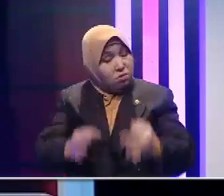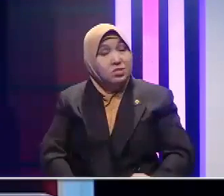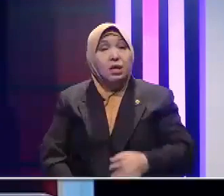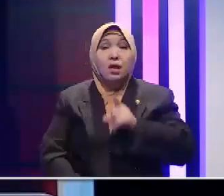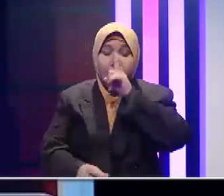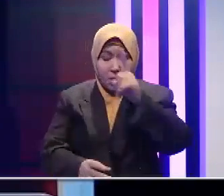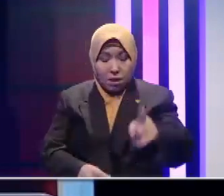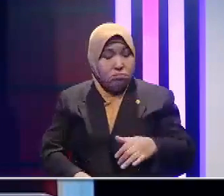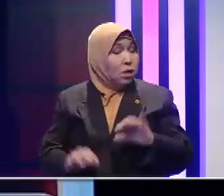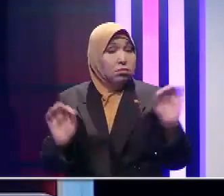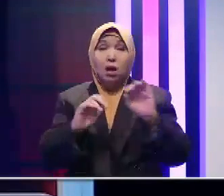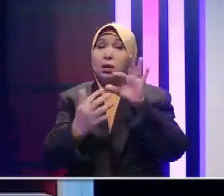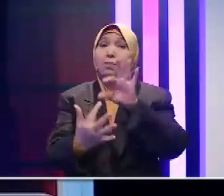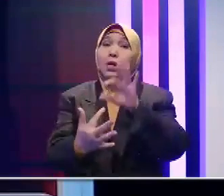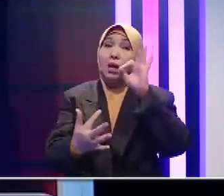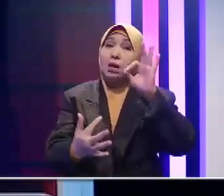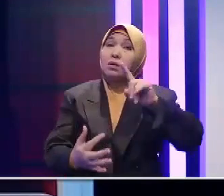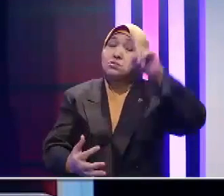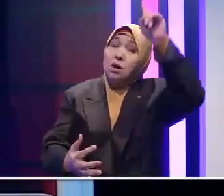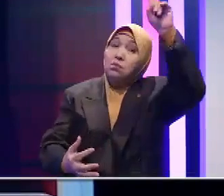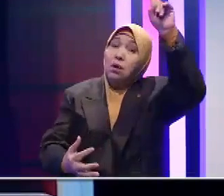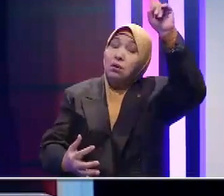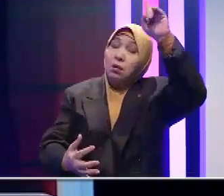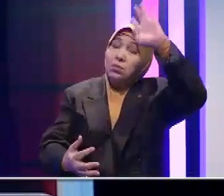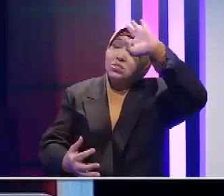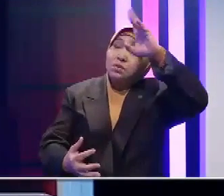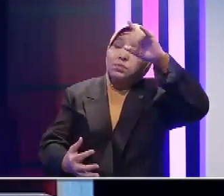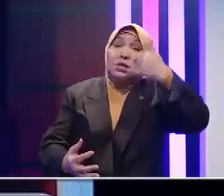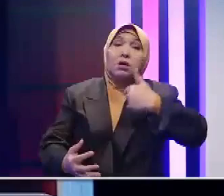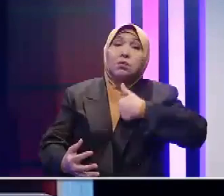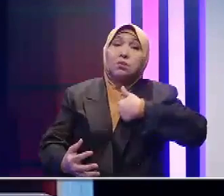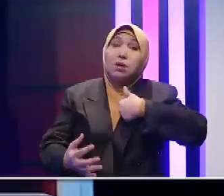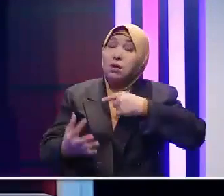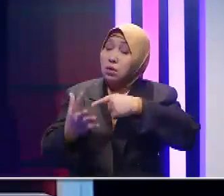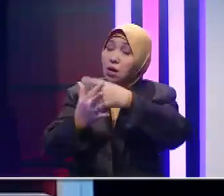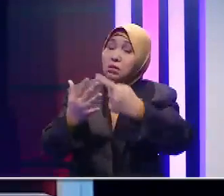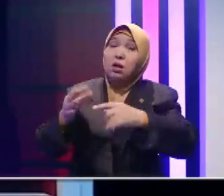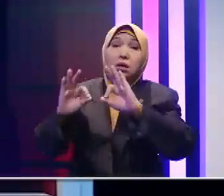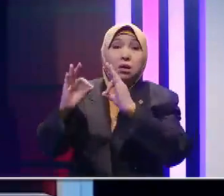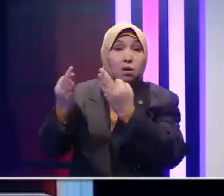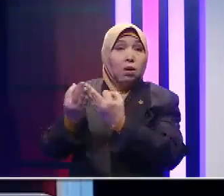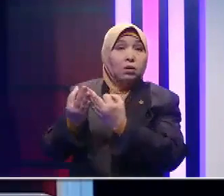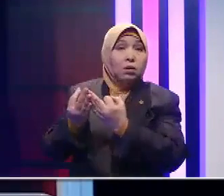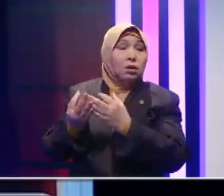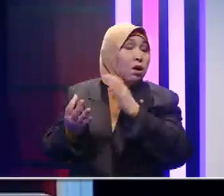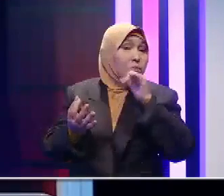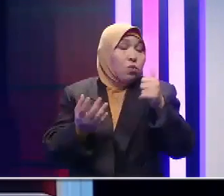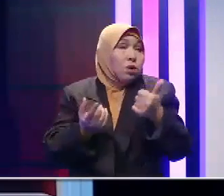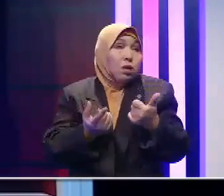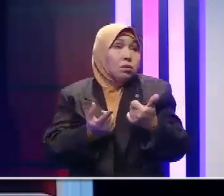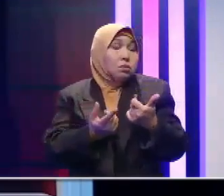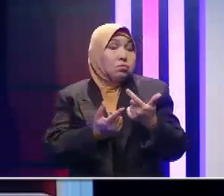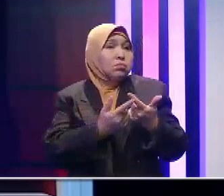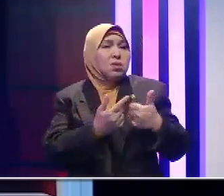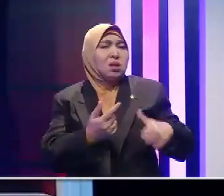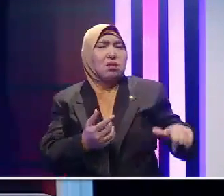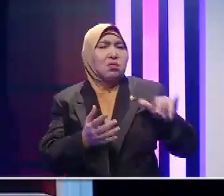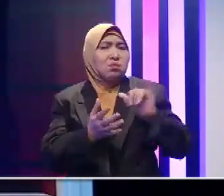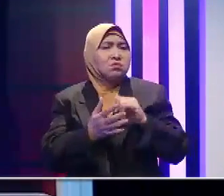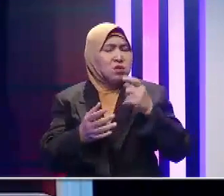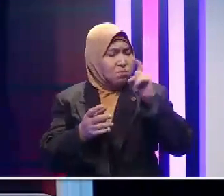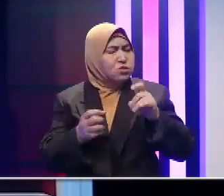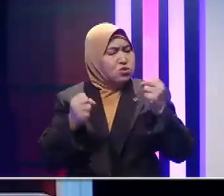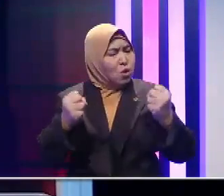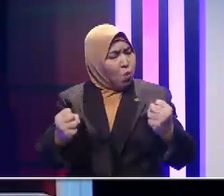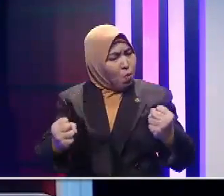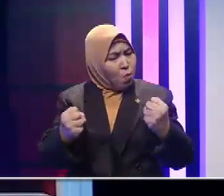lah. Antara Allah, Tuhan yang menciptakan aku, dan antara keluarga yang bukan azali daripada aku. Jadi saya kena buat satu